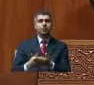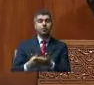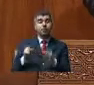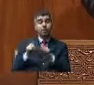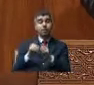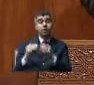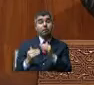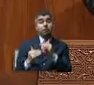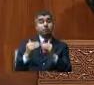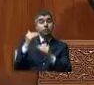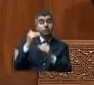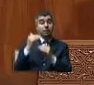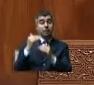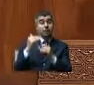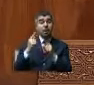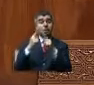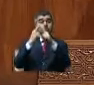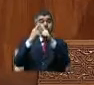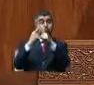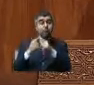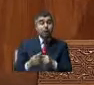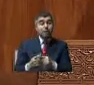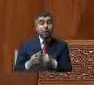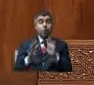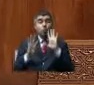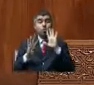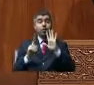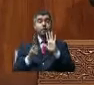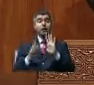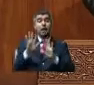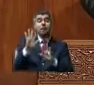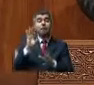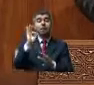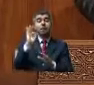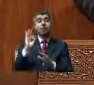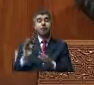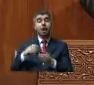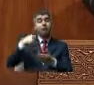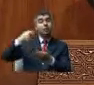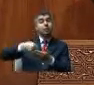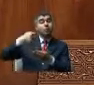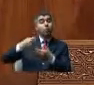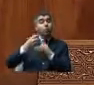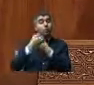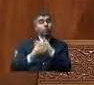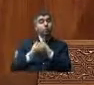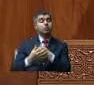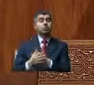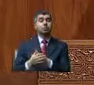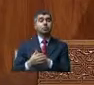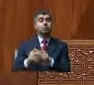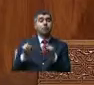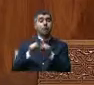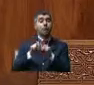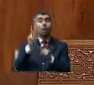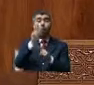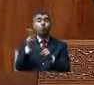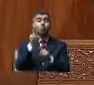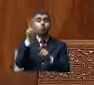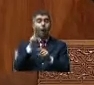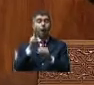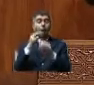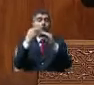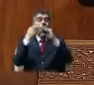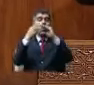ووصلت نسبة عجز ميزان الأداءات 9.5% خلال نفس السنة. أما احتياطي العملة الصعبة فكان